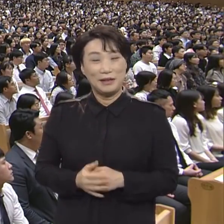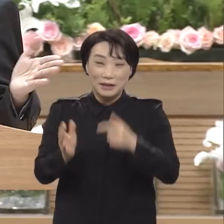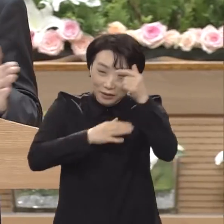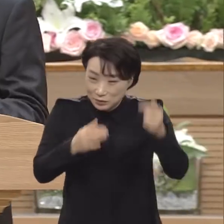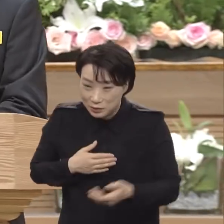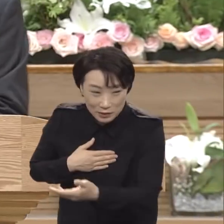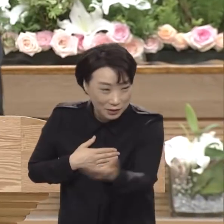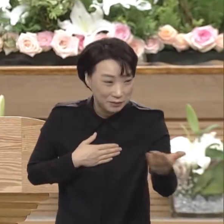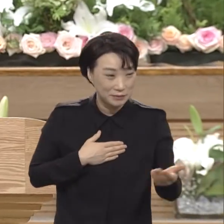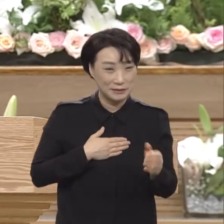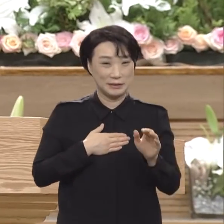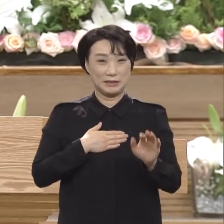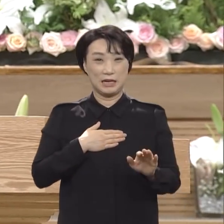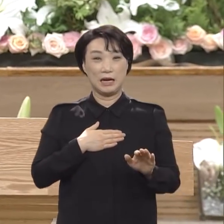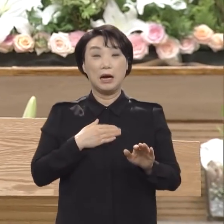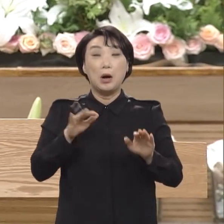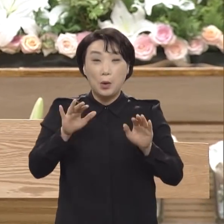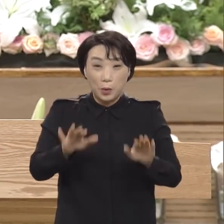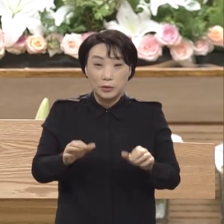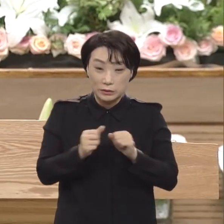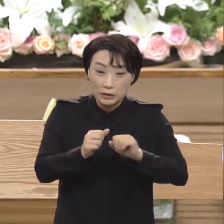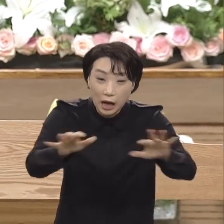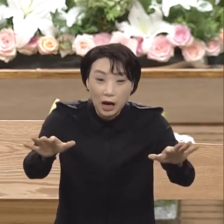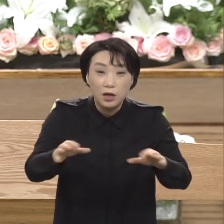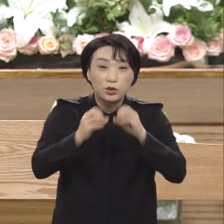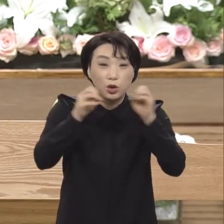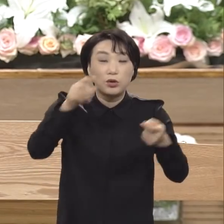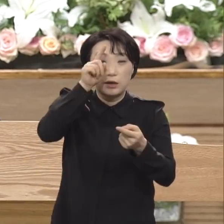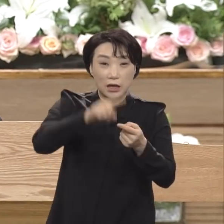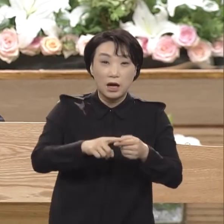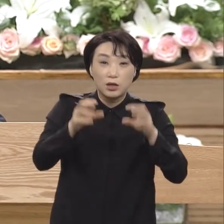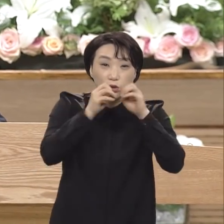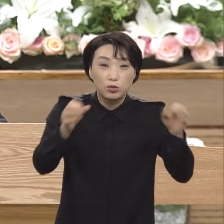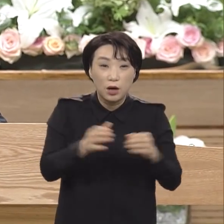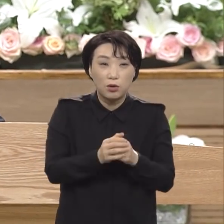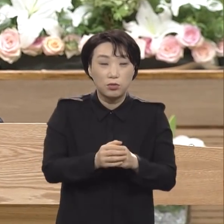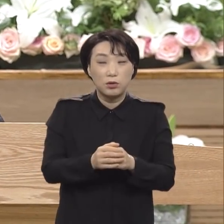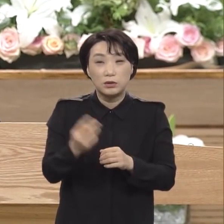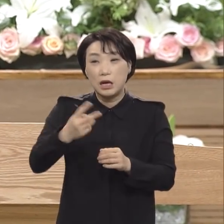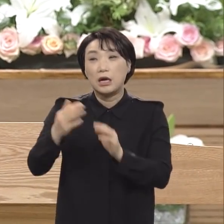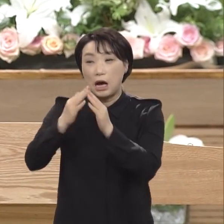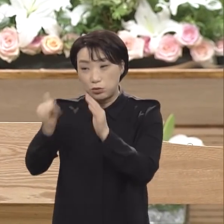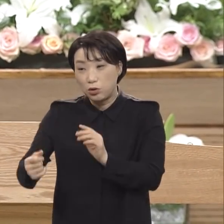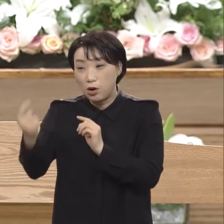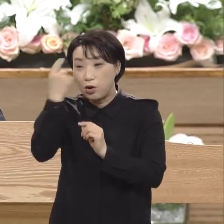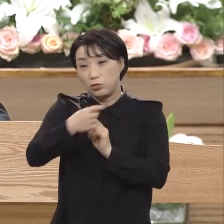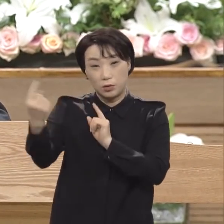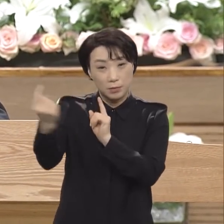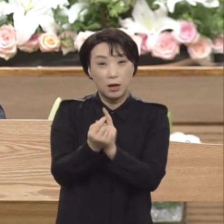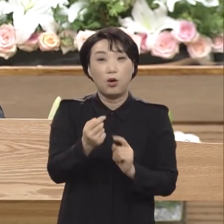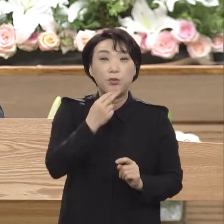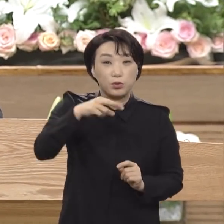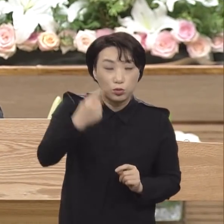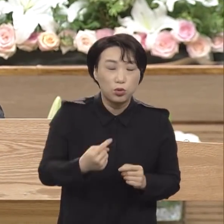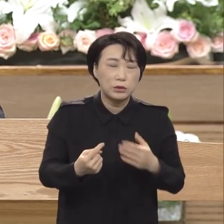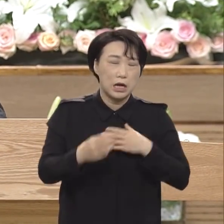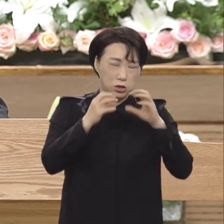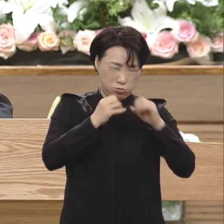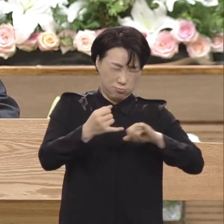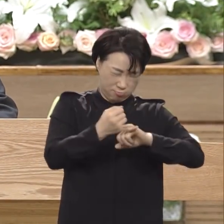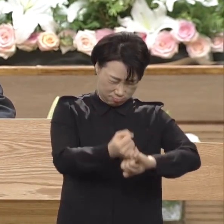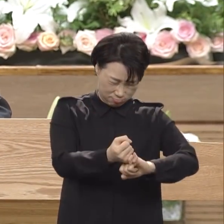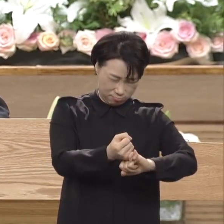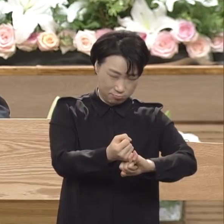성도 여러분, 내가 오늘 나가서 전도하다 다시 가족과 얼굴을 보지 못할지라도 나는 전도해야